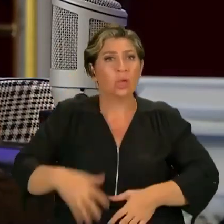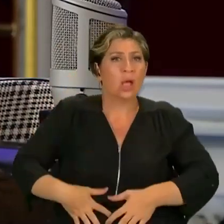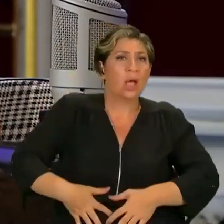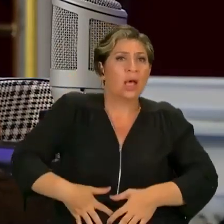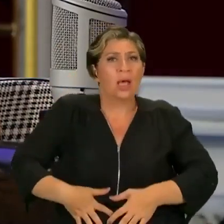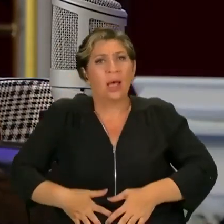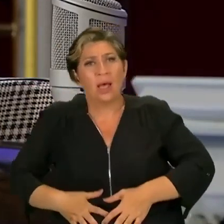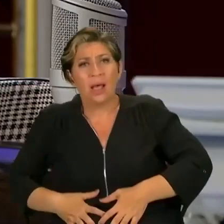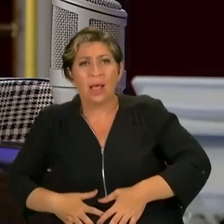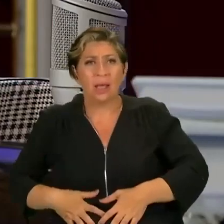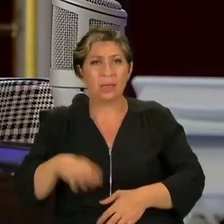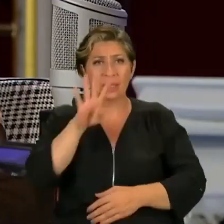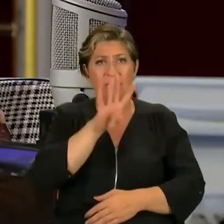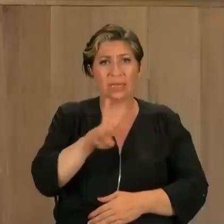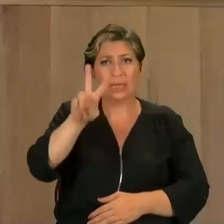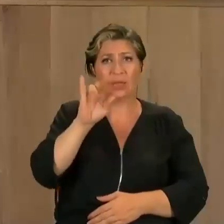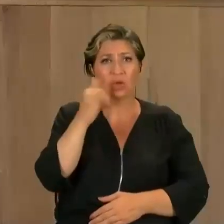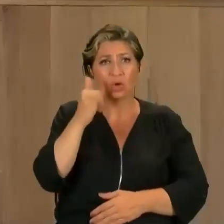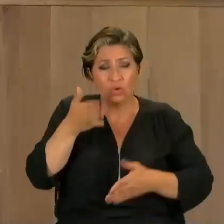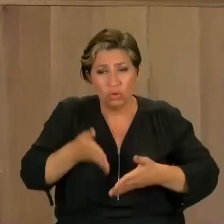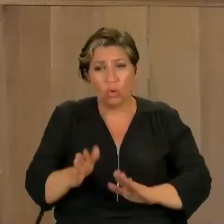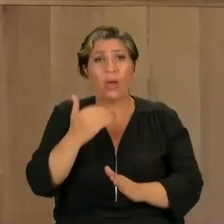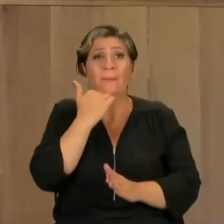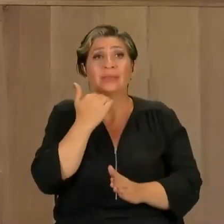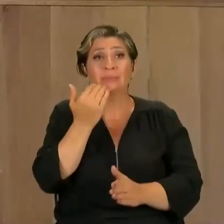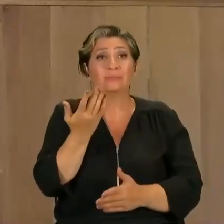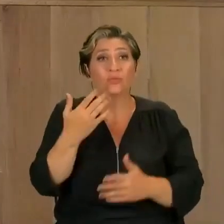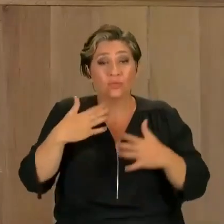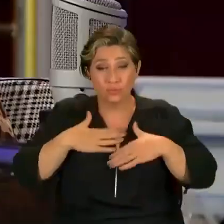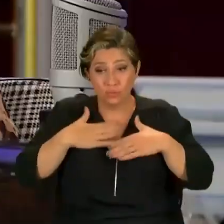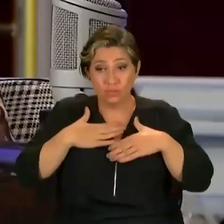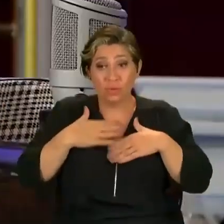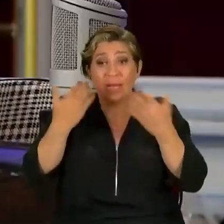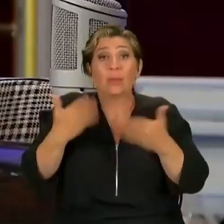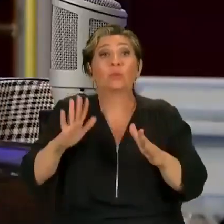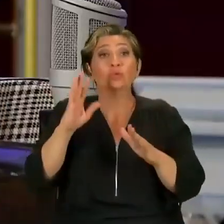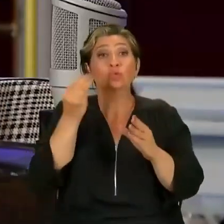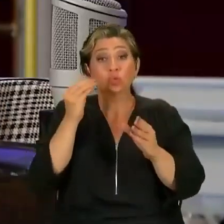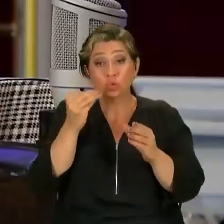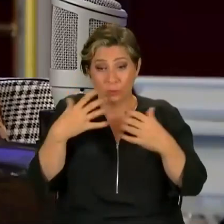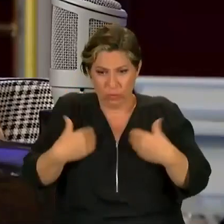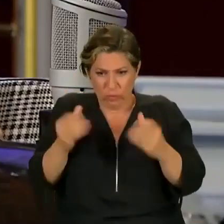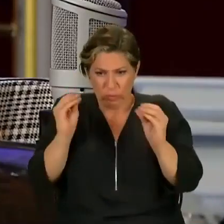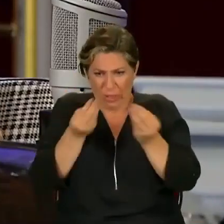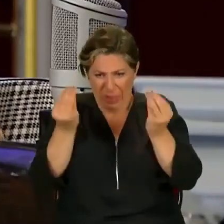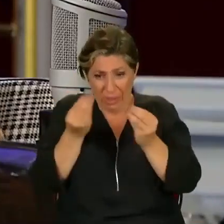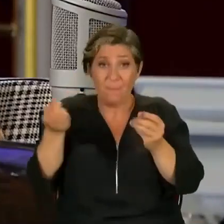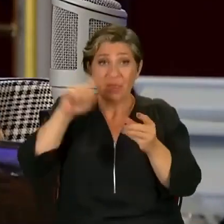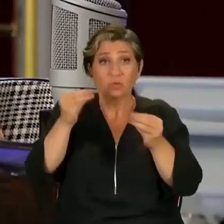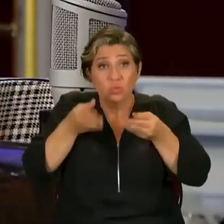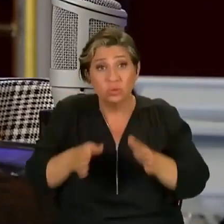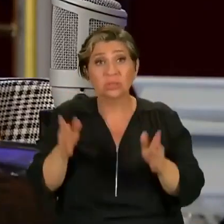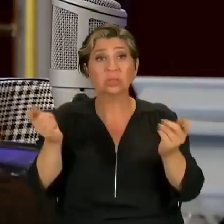sancısı çektim büyük oğlumu. 47 kiloydum, doğuramadım, çocuksun. Vücudun zaten çocuk, dünyaya bir çocuk getirmeye